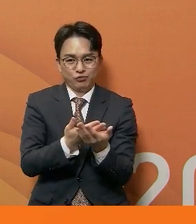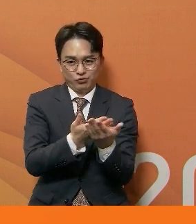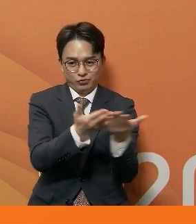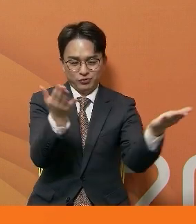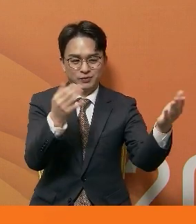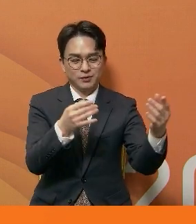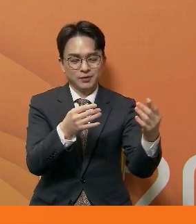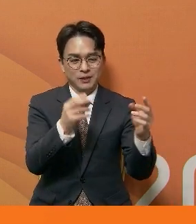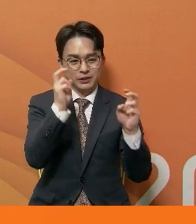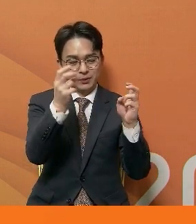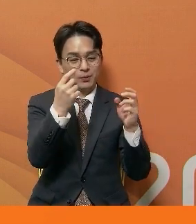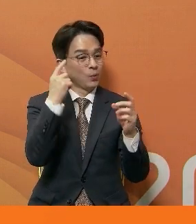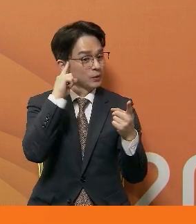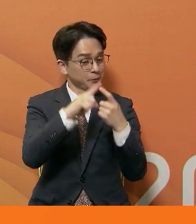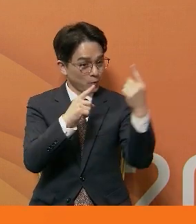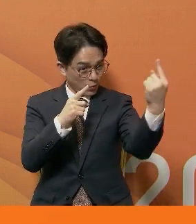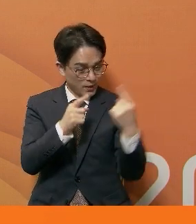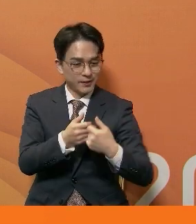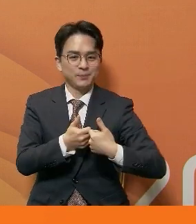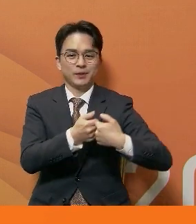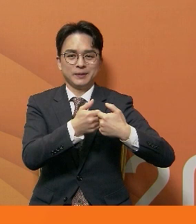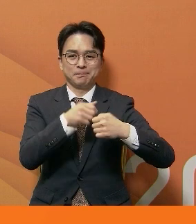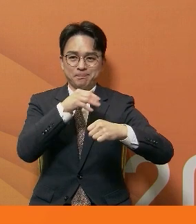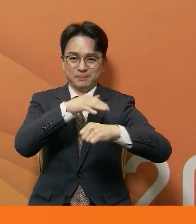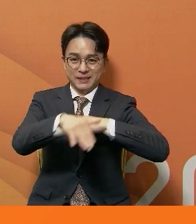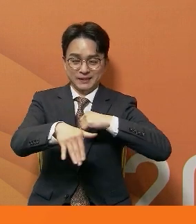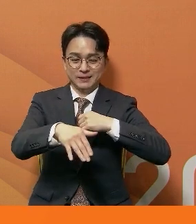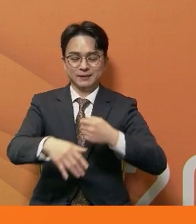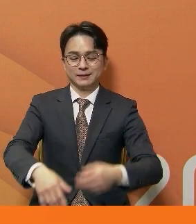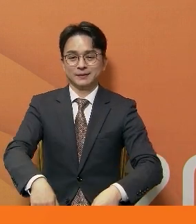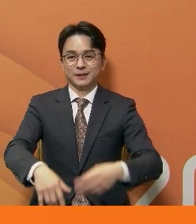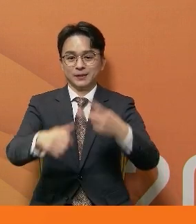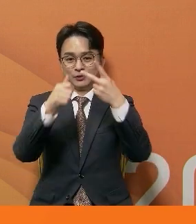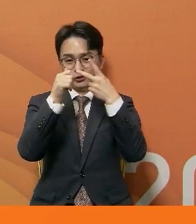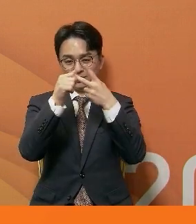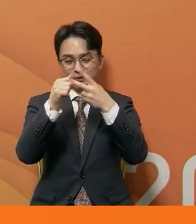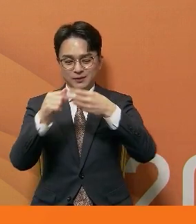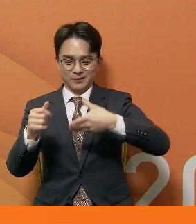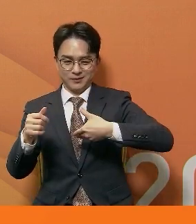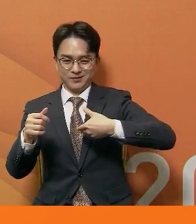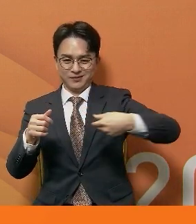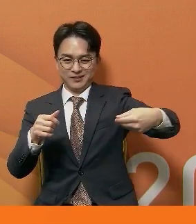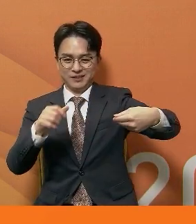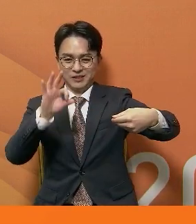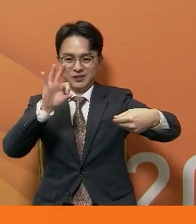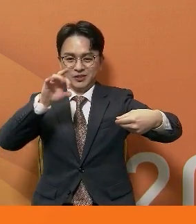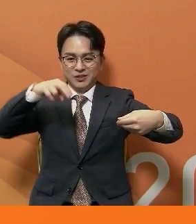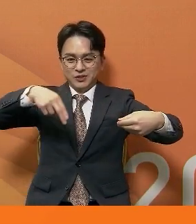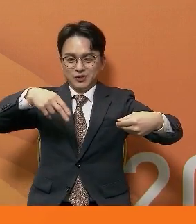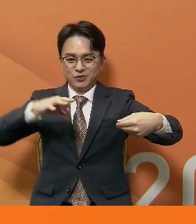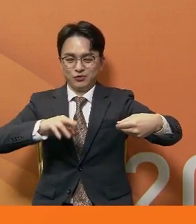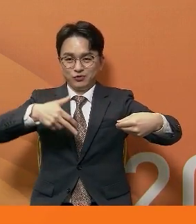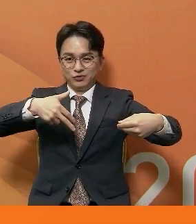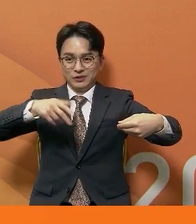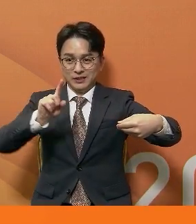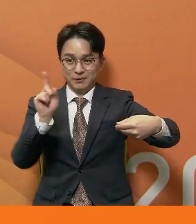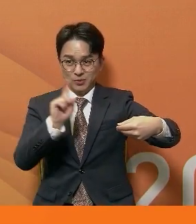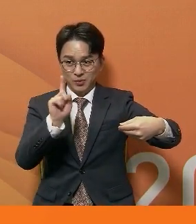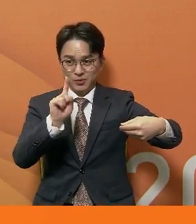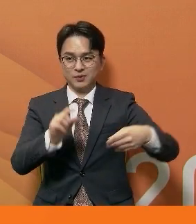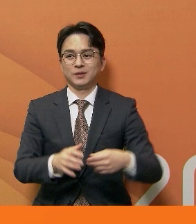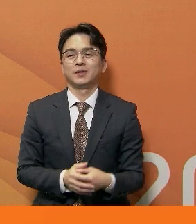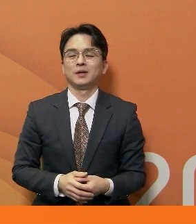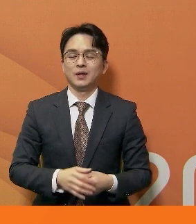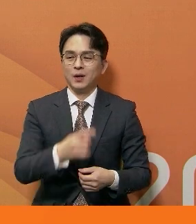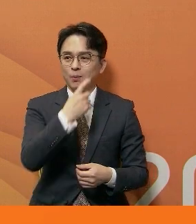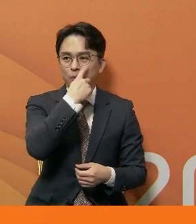행사로 구분이 됩니다 융자 위치 지원은 그 콘텐츠 특화보증 및 문화산업 완성 보증 그리고